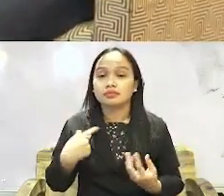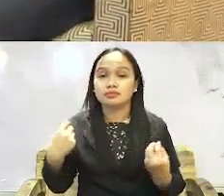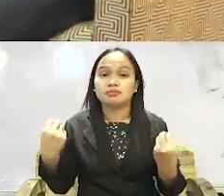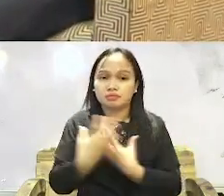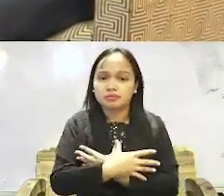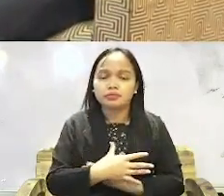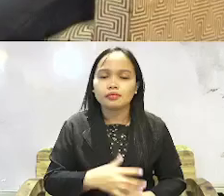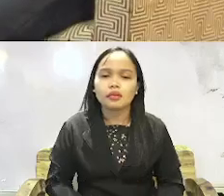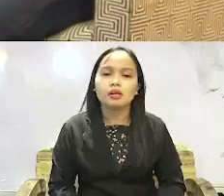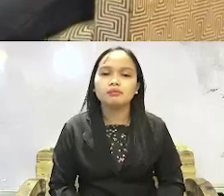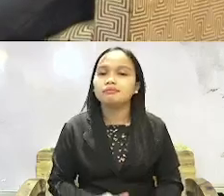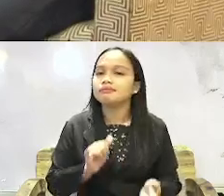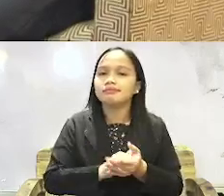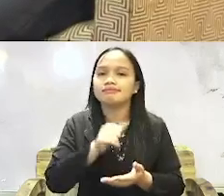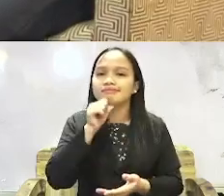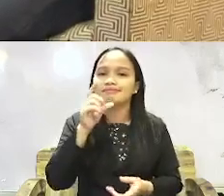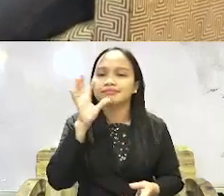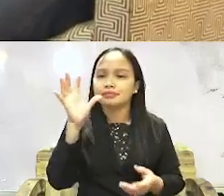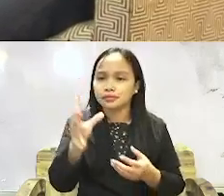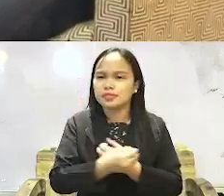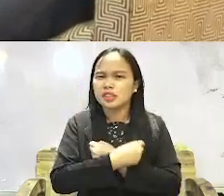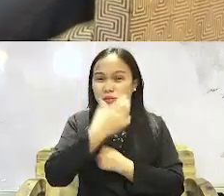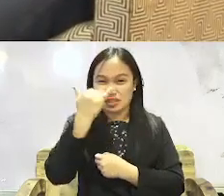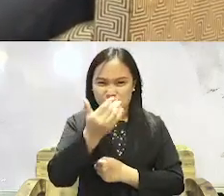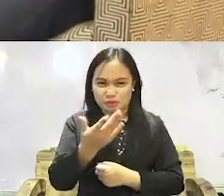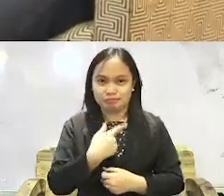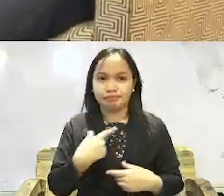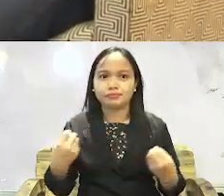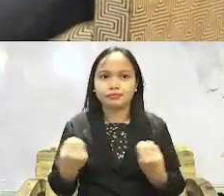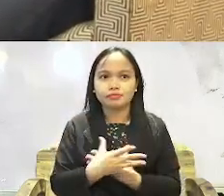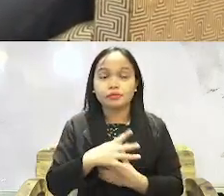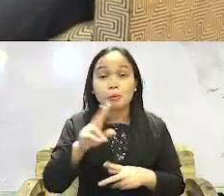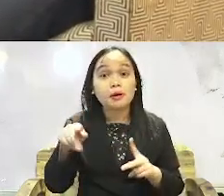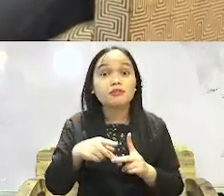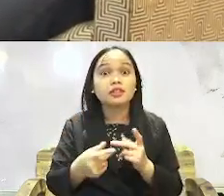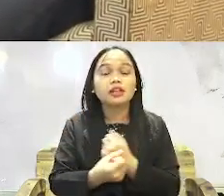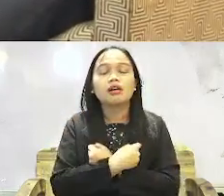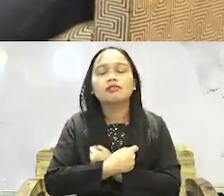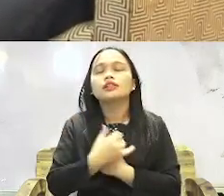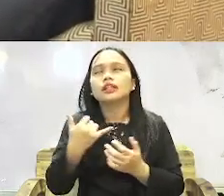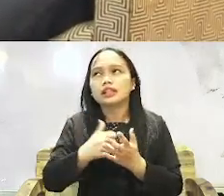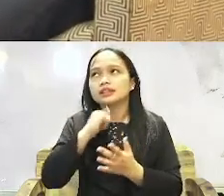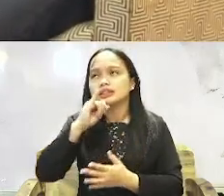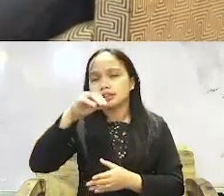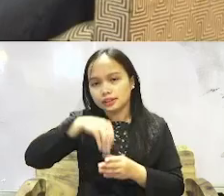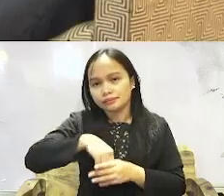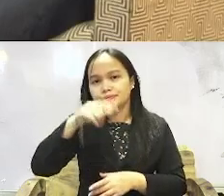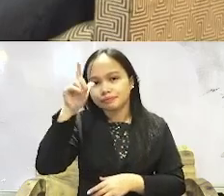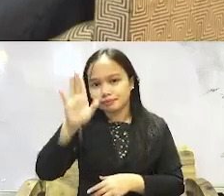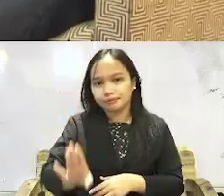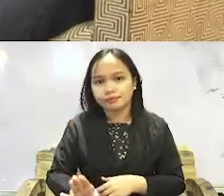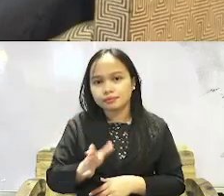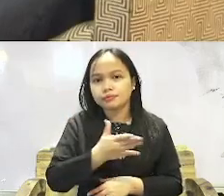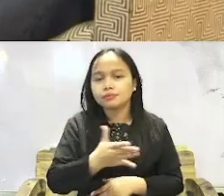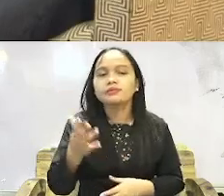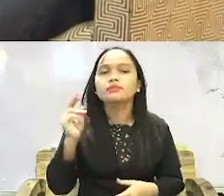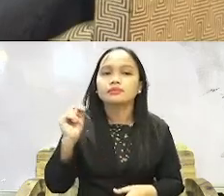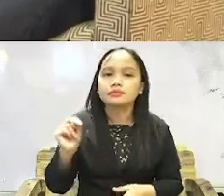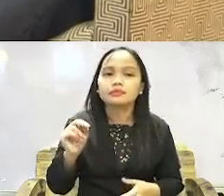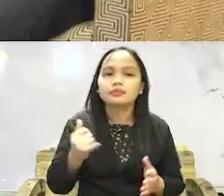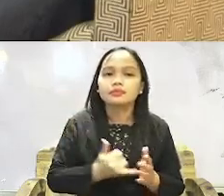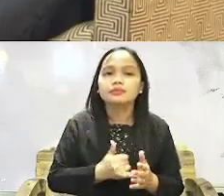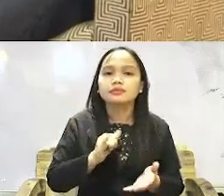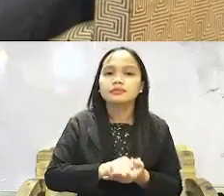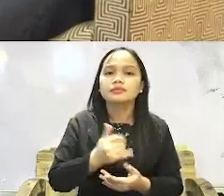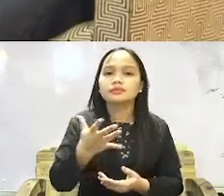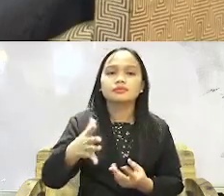niyan, that's not love. May takot ka eh. Perfect love, nasa Diyos lang. Kailangan mo yan. Yan ang